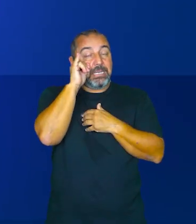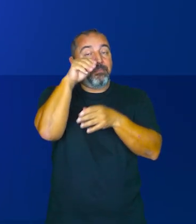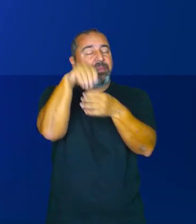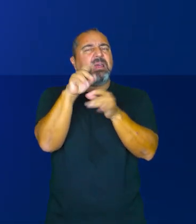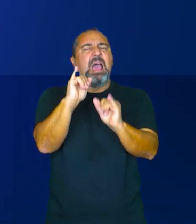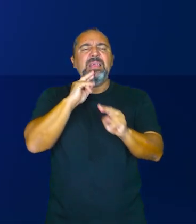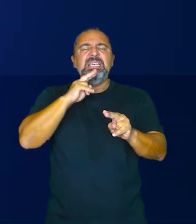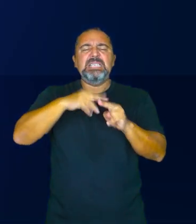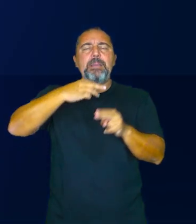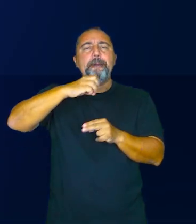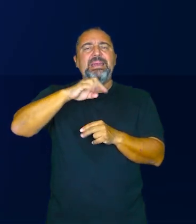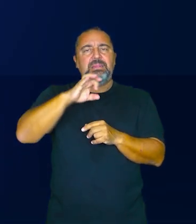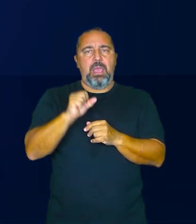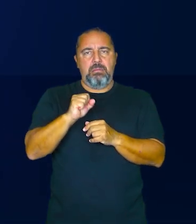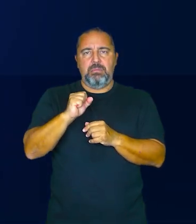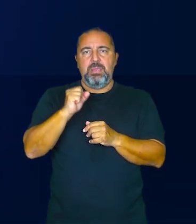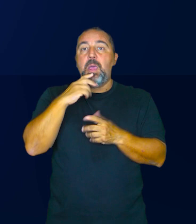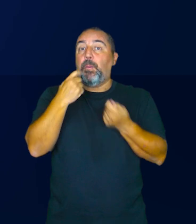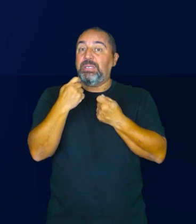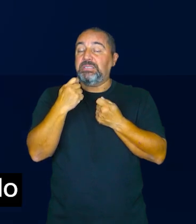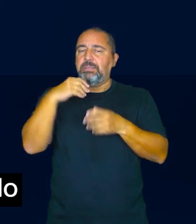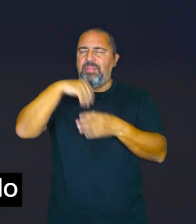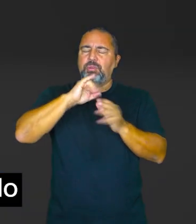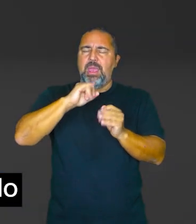Meta Business Suite duzu.